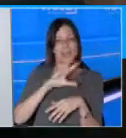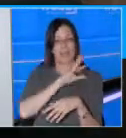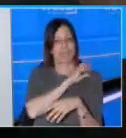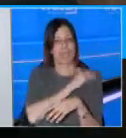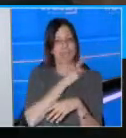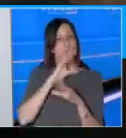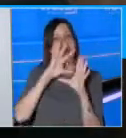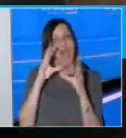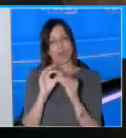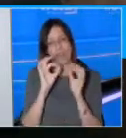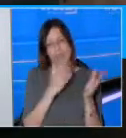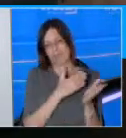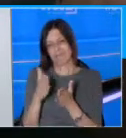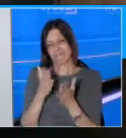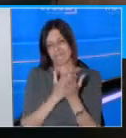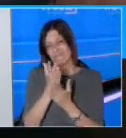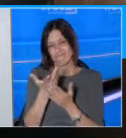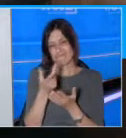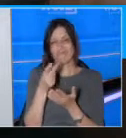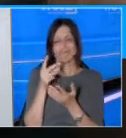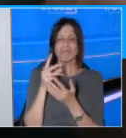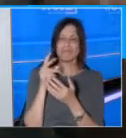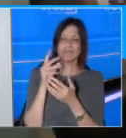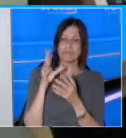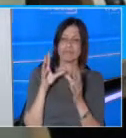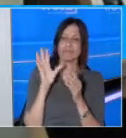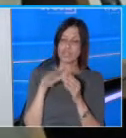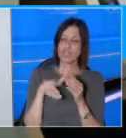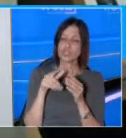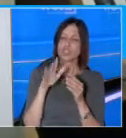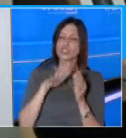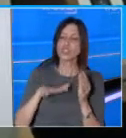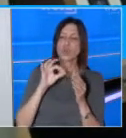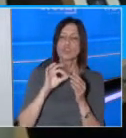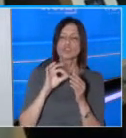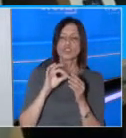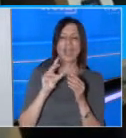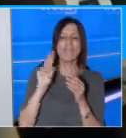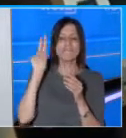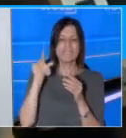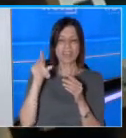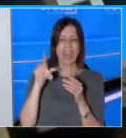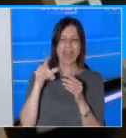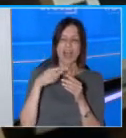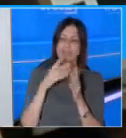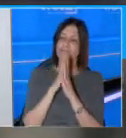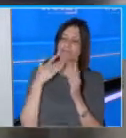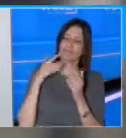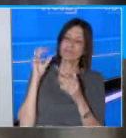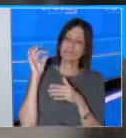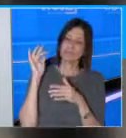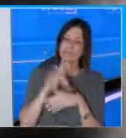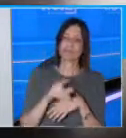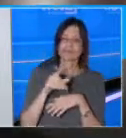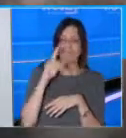לא הכל קשורה, יש בשורות הפתח התנגדות וקריאת תיגר על כן. אבו מאזן, שנתפס